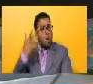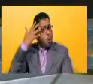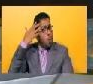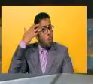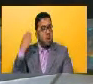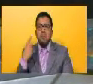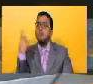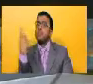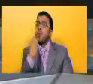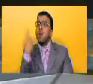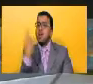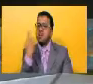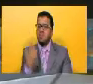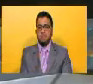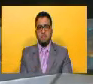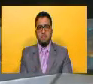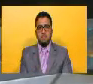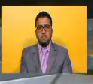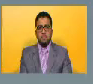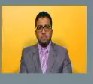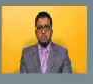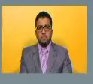خبراء ومختصين دوليين.